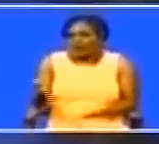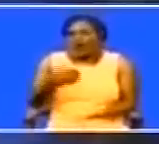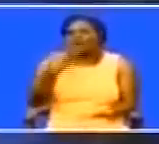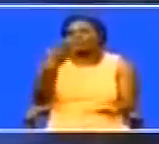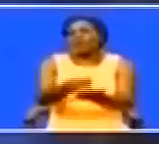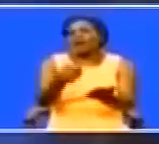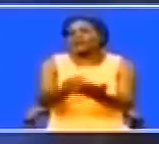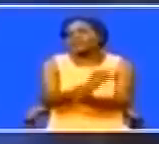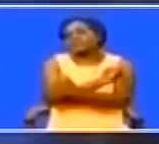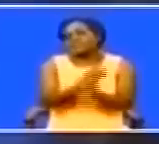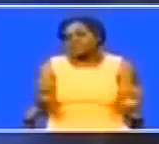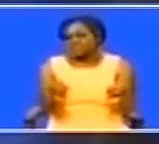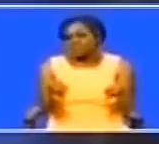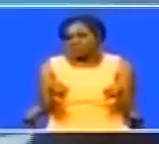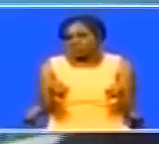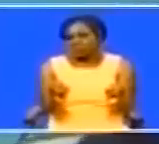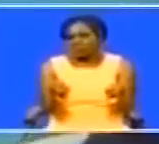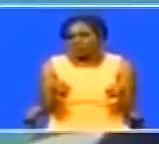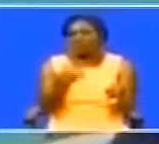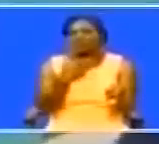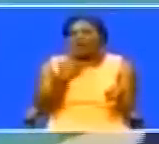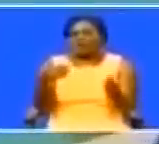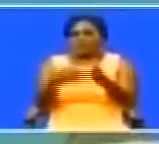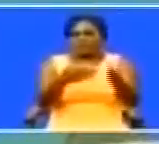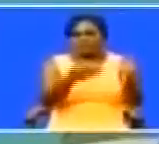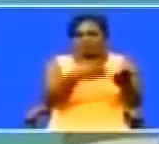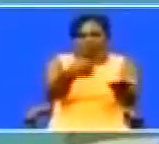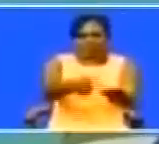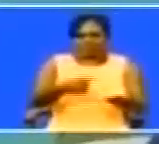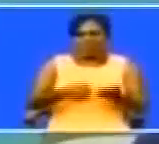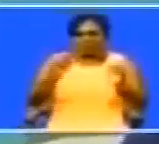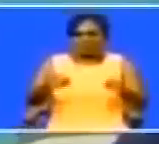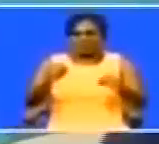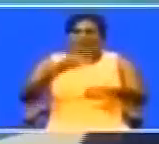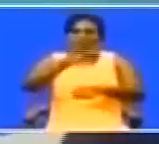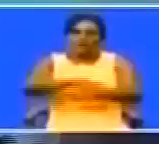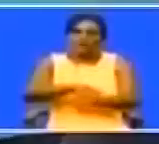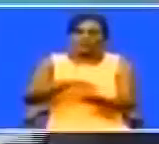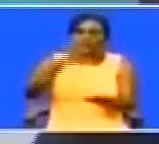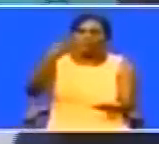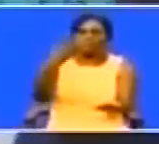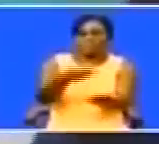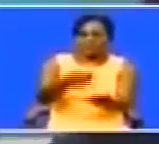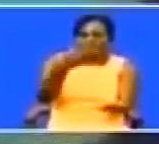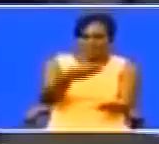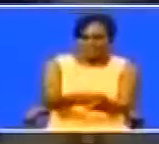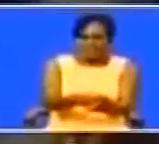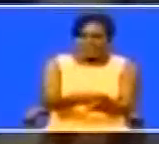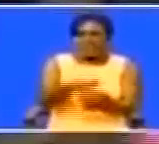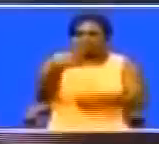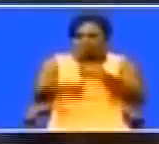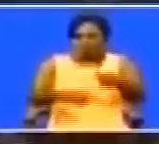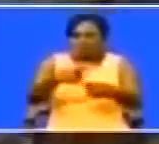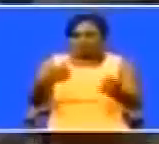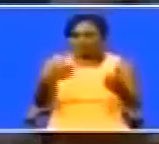fedha na spika Mate anazuia kujadiliwa kwa mswada utakaowezesha kaunti kupata shilingi milioni 806 ili kuendesha